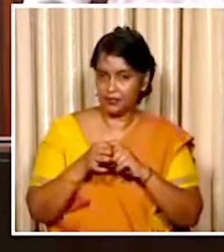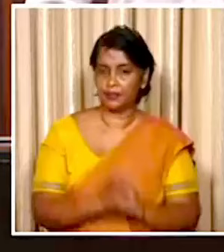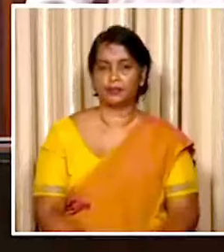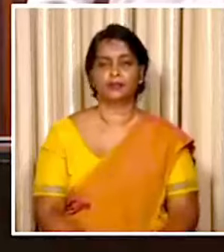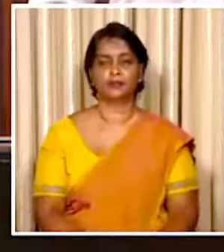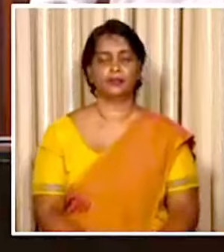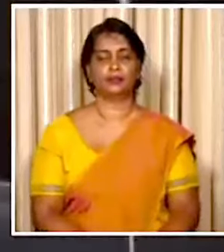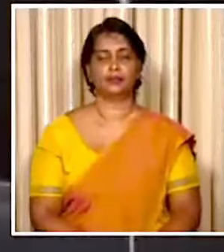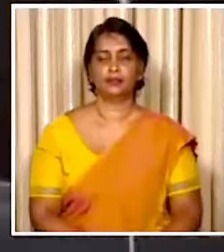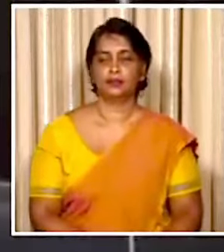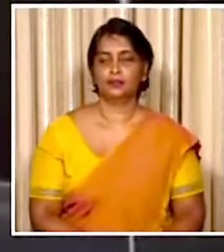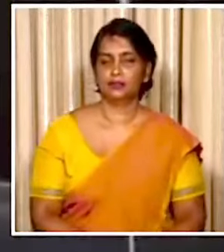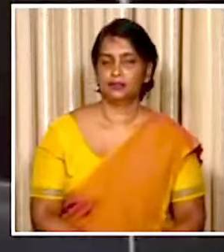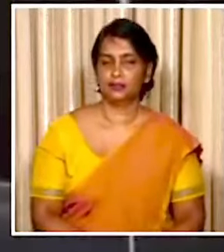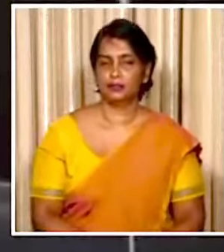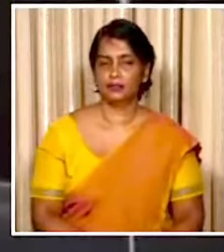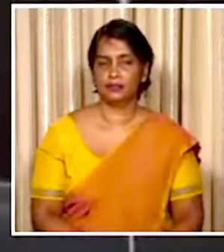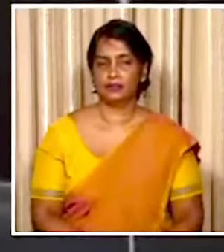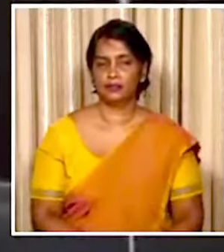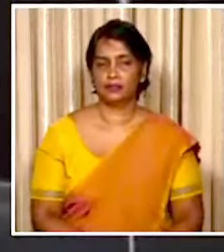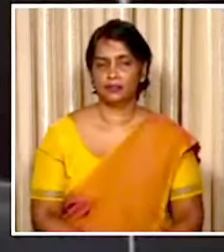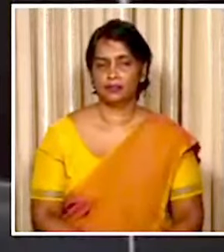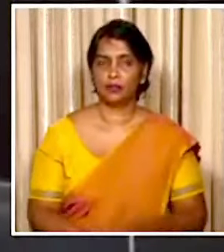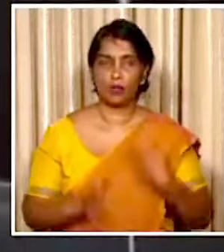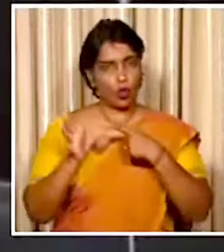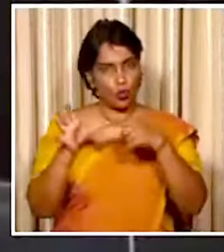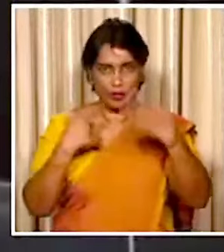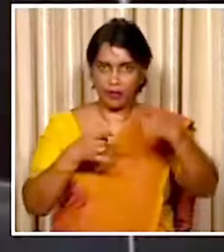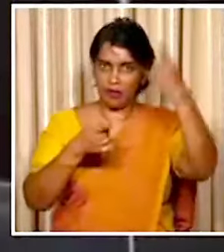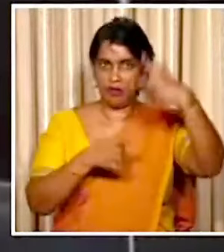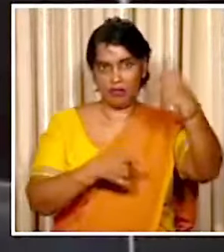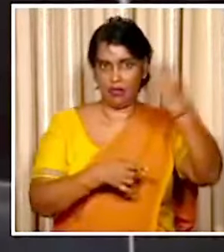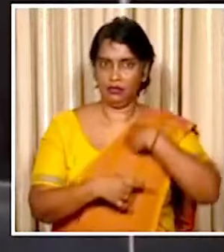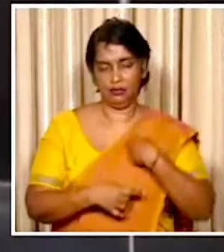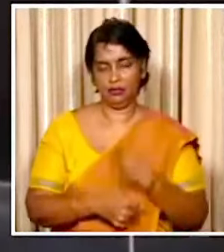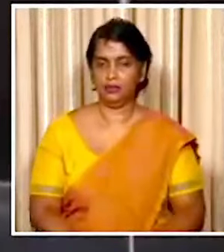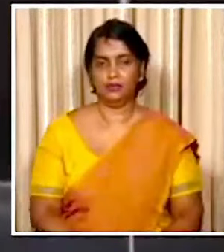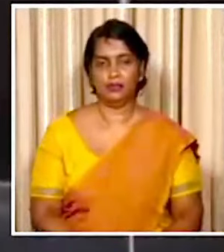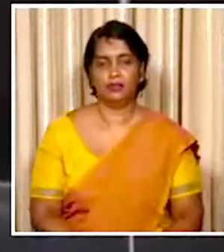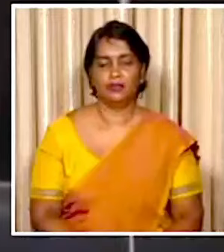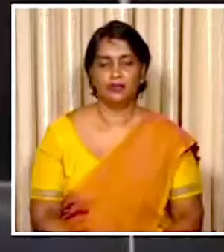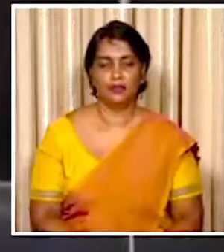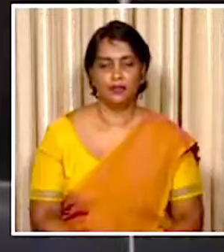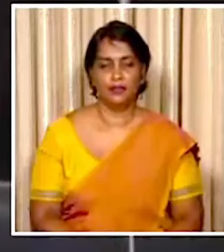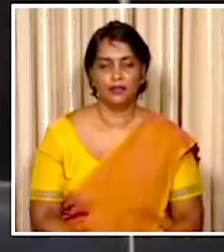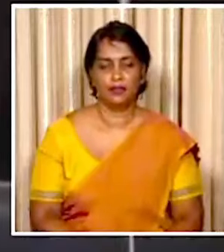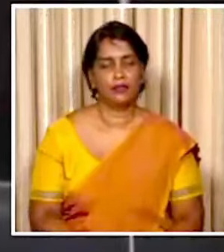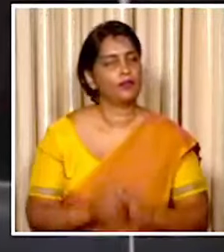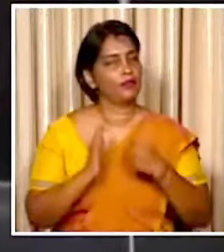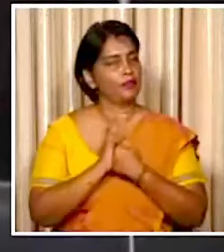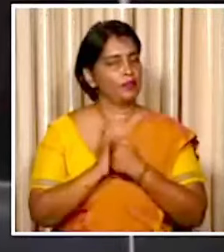දැන් මේ අහපු කාරණේ සම්බන්ධයෙන්ද? ඒකට මම උත්තර දුන්නාන් පස්සේ මම ඔබතුමා අහන්න මම උත්තර දෙන්නම්. ගරු